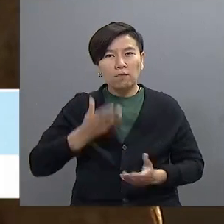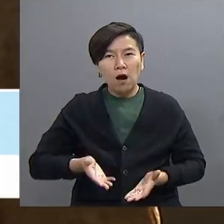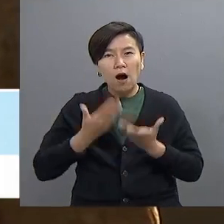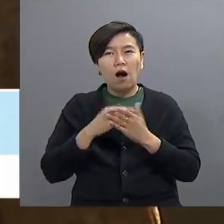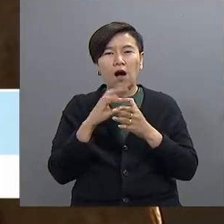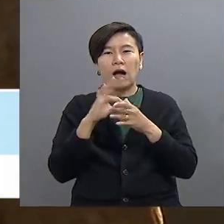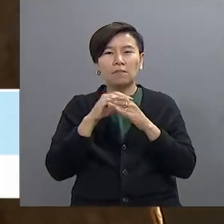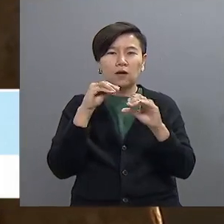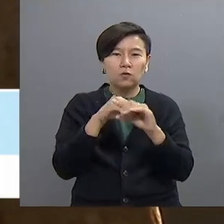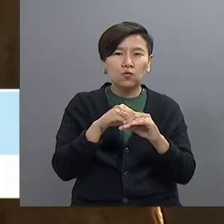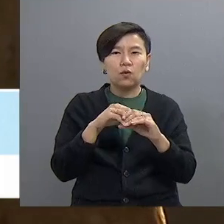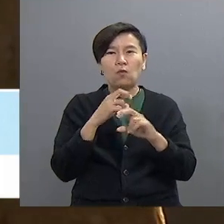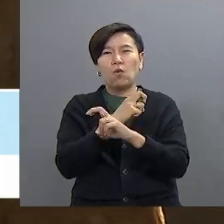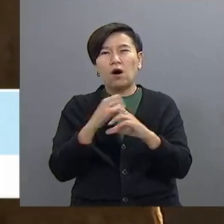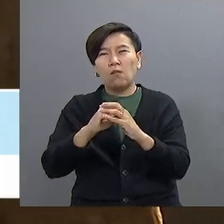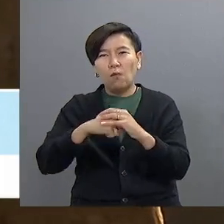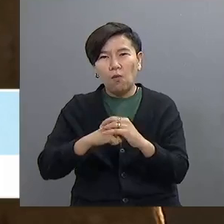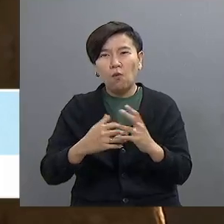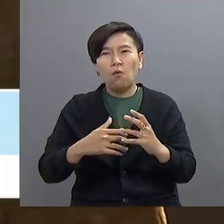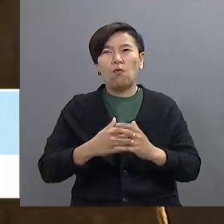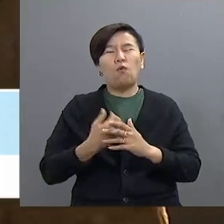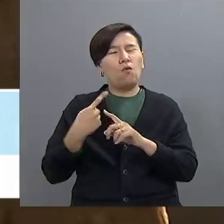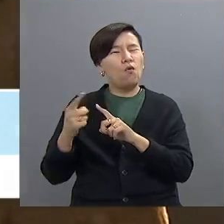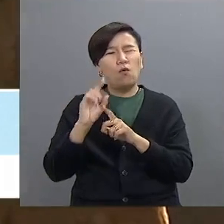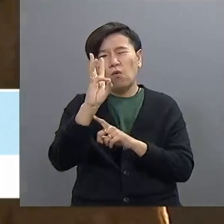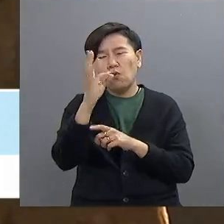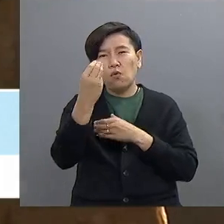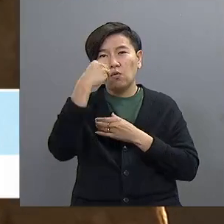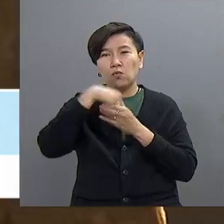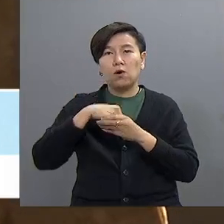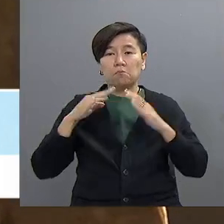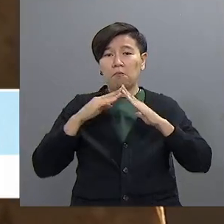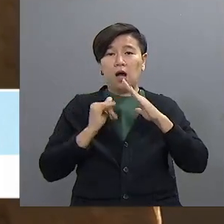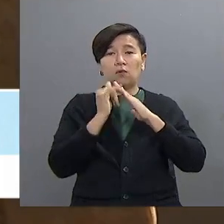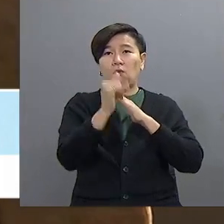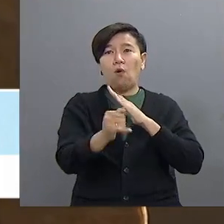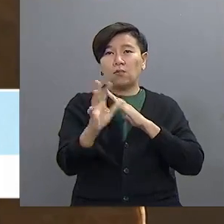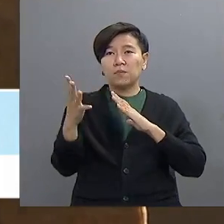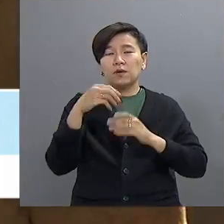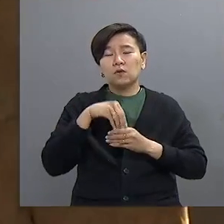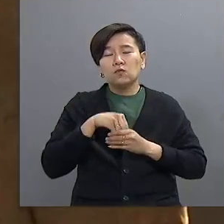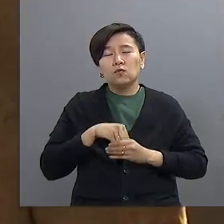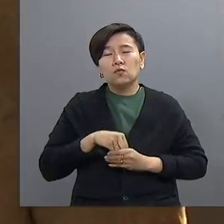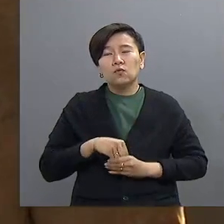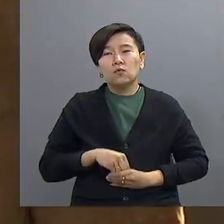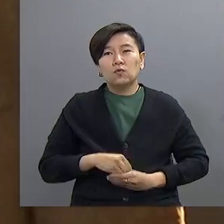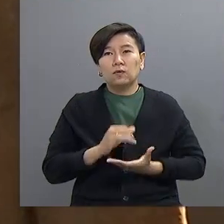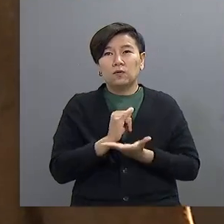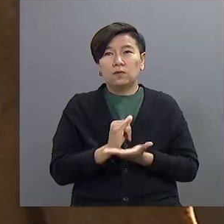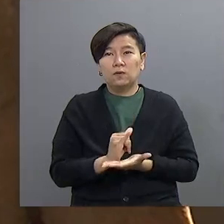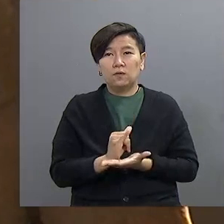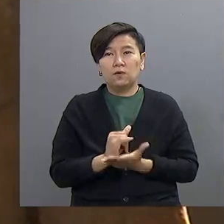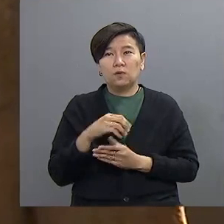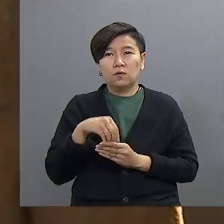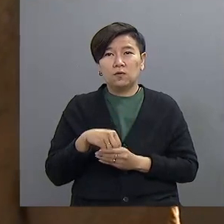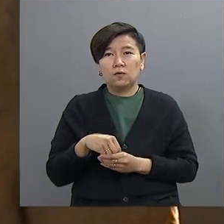อนนี้อ่อนแรงออกไปไหนมาไหน ได้ไหมครับตอนนี้ออกไปไหน มาได้ขาลีบไปแล้วยกขึ้นแต่